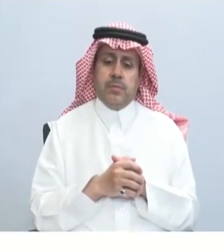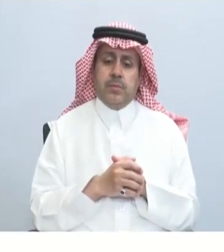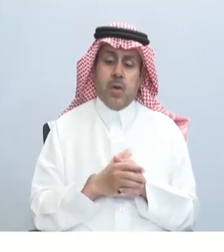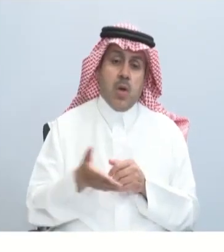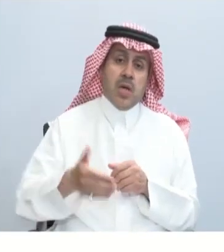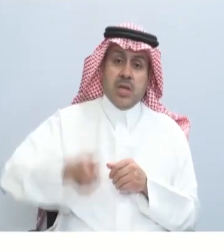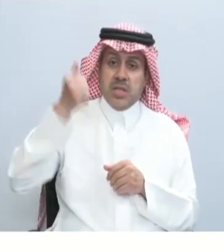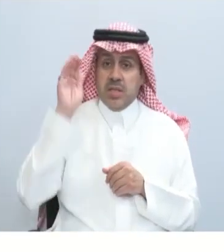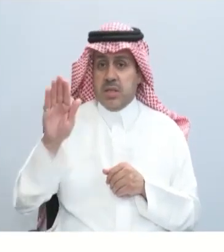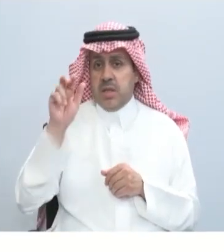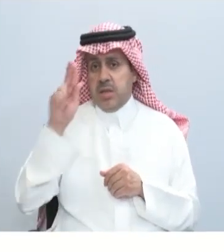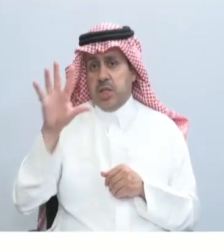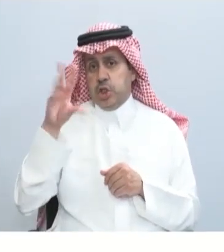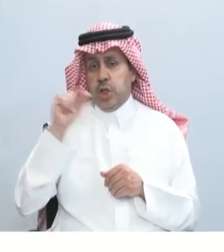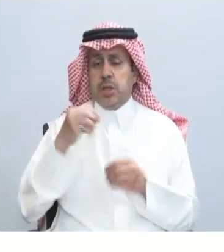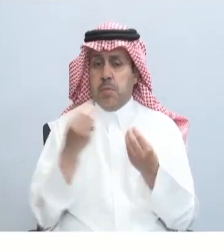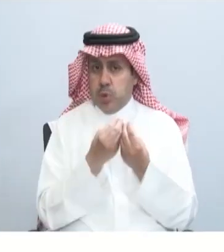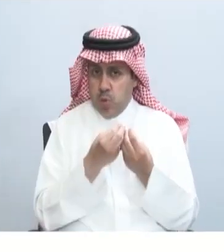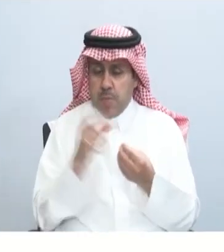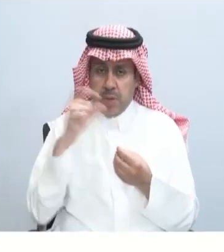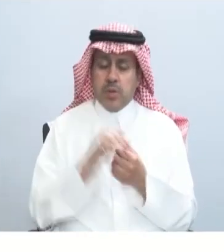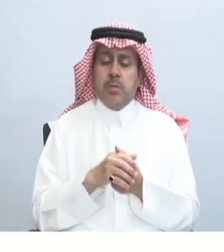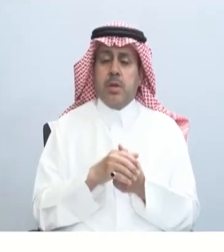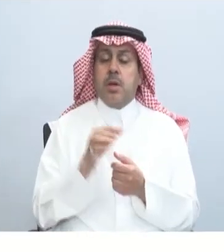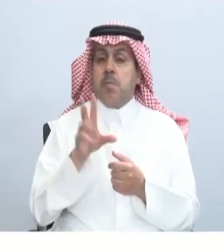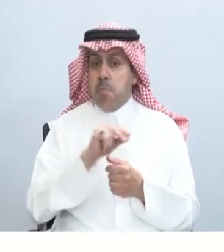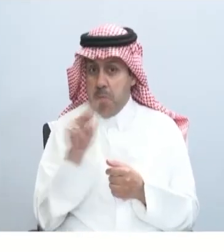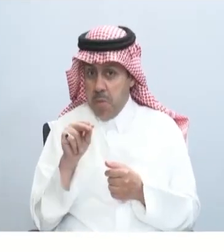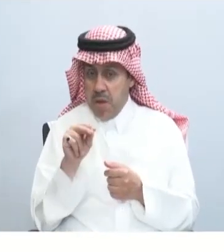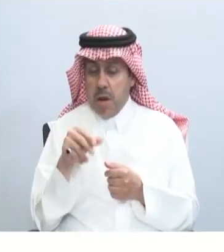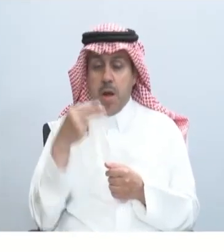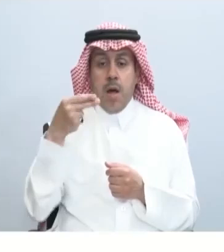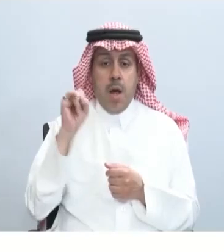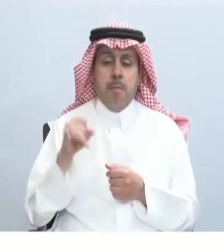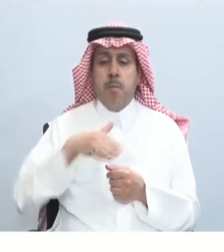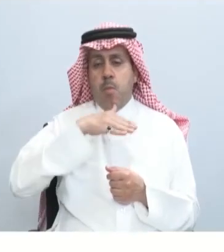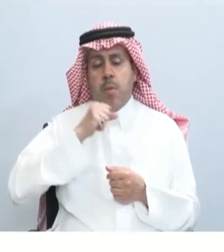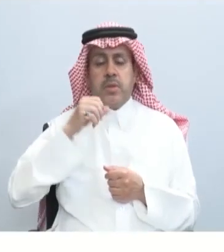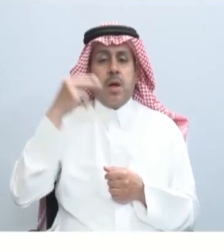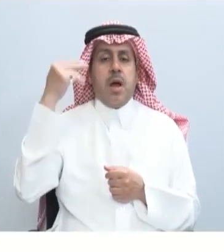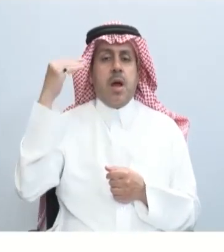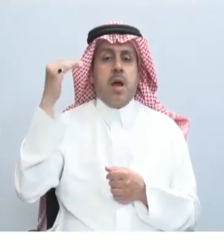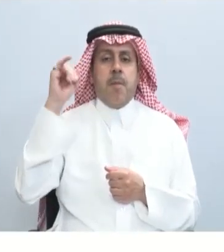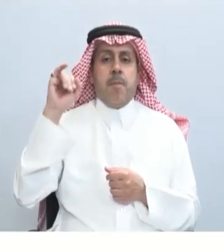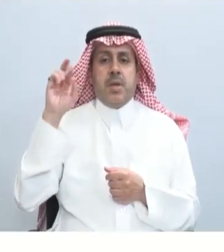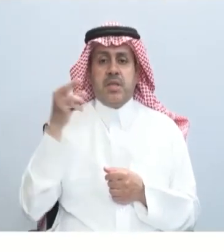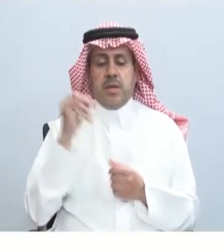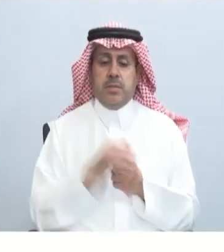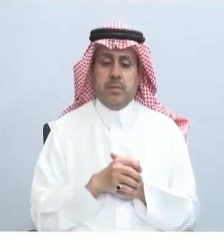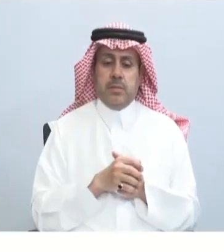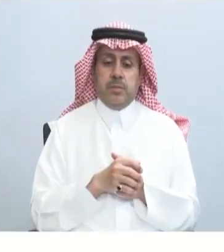استشهاد عدد من المسلمين وكان من بين الشهداء عم النبي صلى الله عليه وسلم حمزه بن عبد